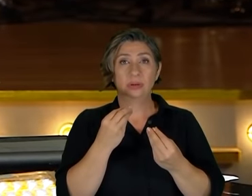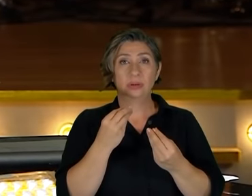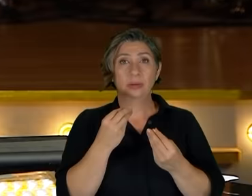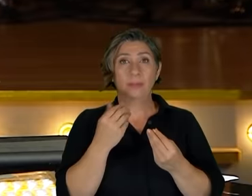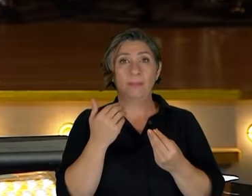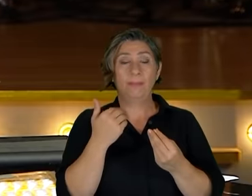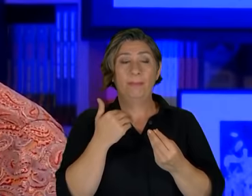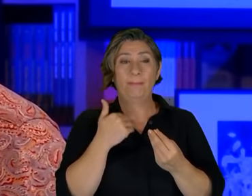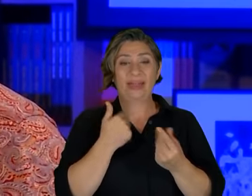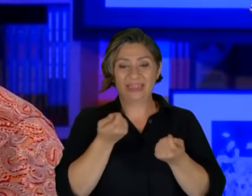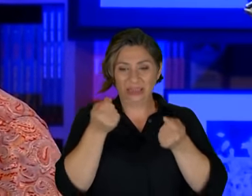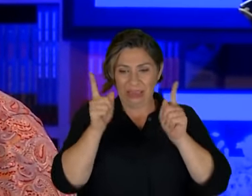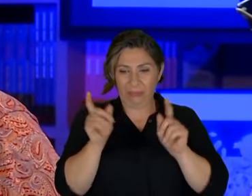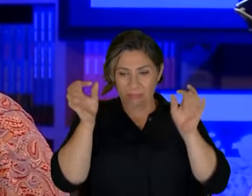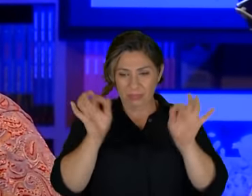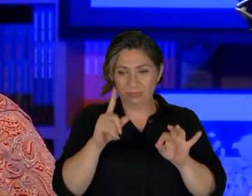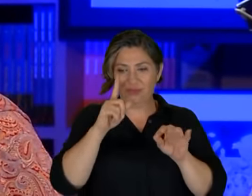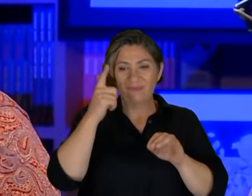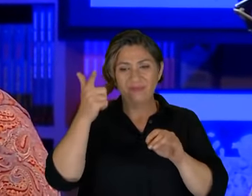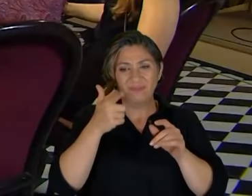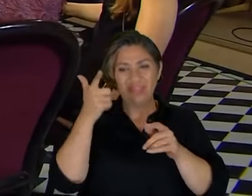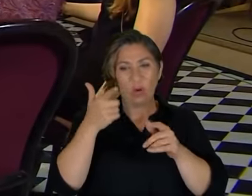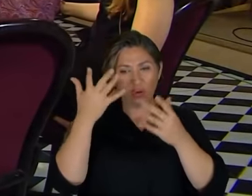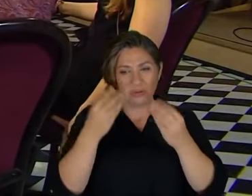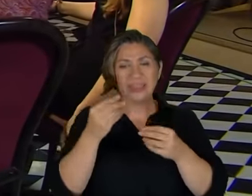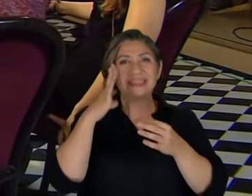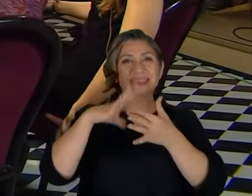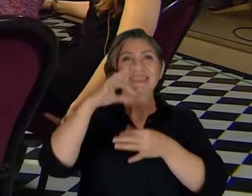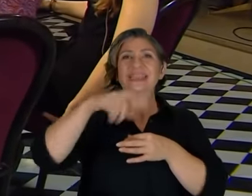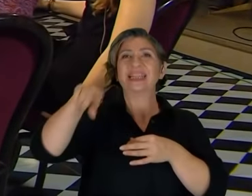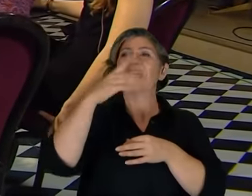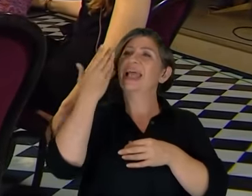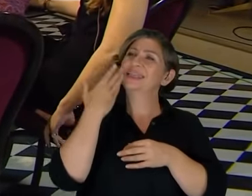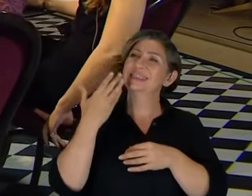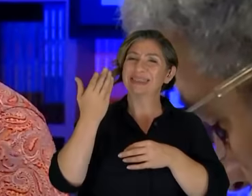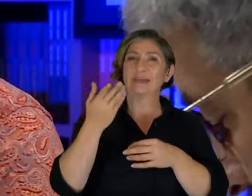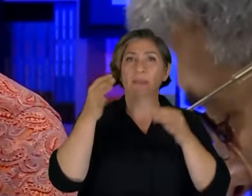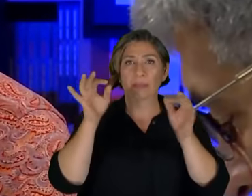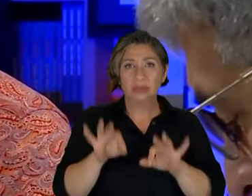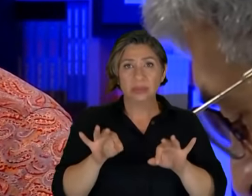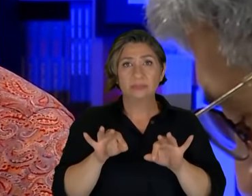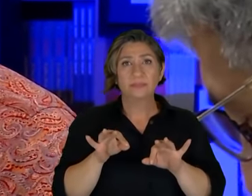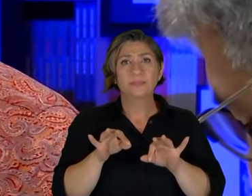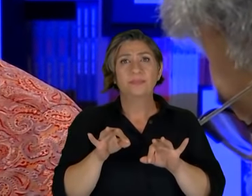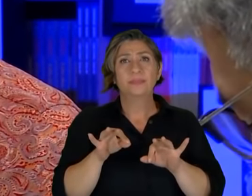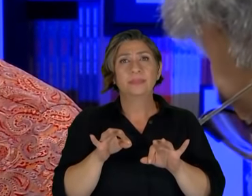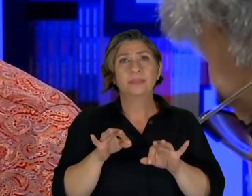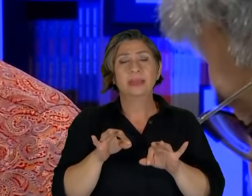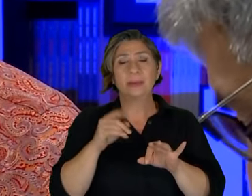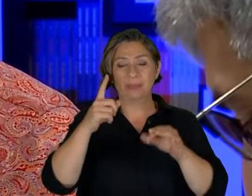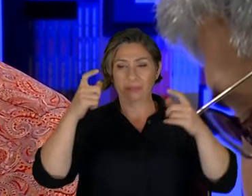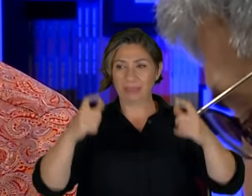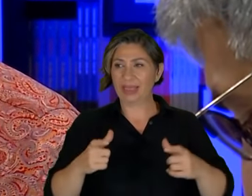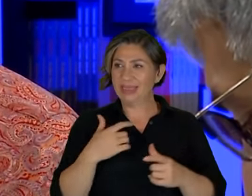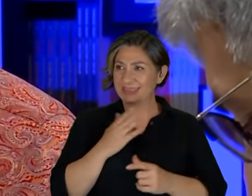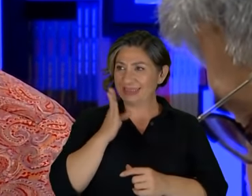benle ilk başlarken bu işe işte bir tane video çekeyim de maksat insanlar beni izlemek istediğini izlesin diye başladım. Hatta şey diye düşündüm. Bir mekana